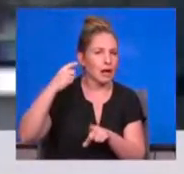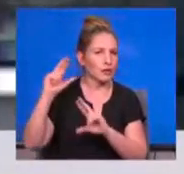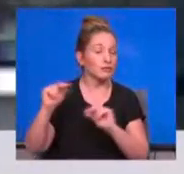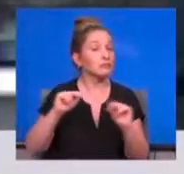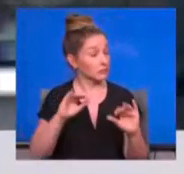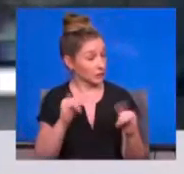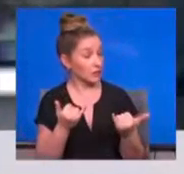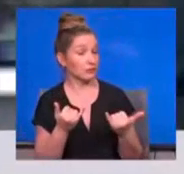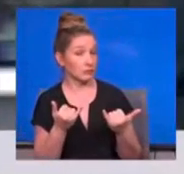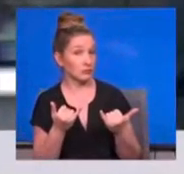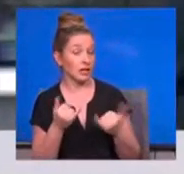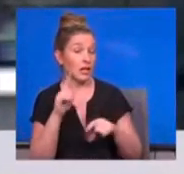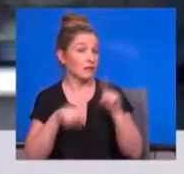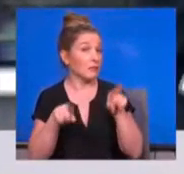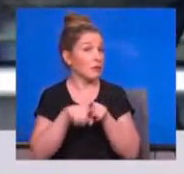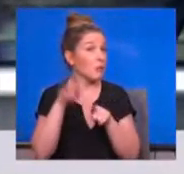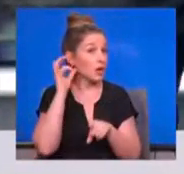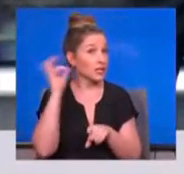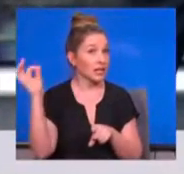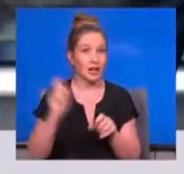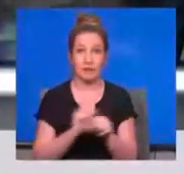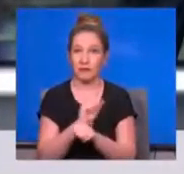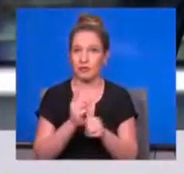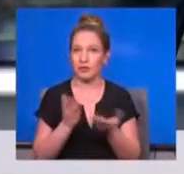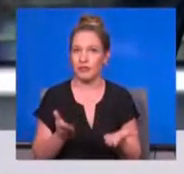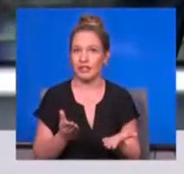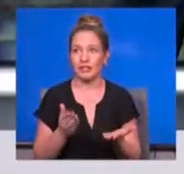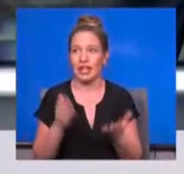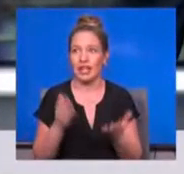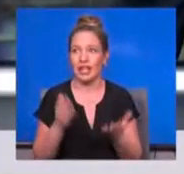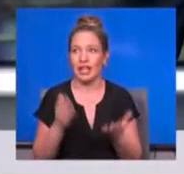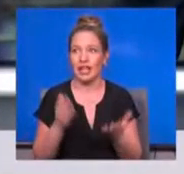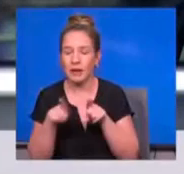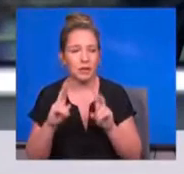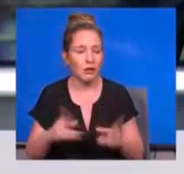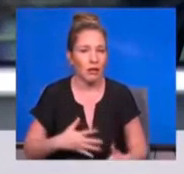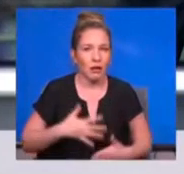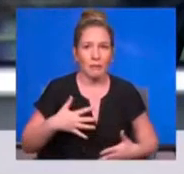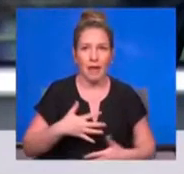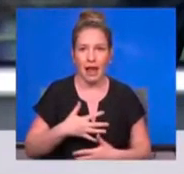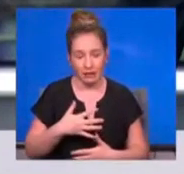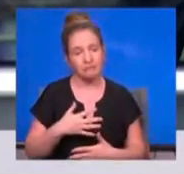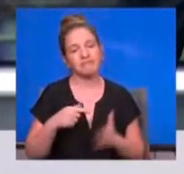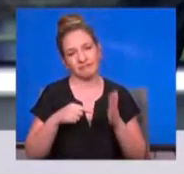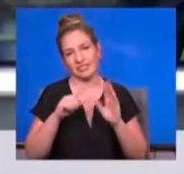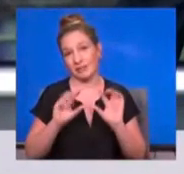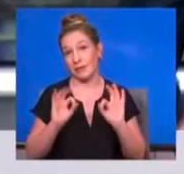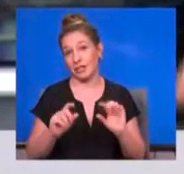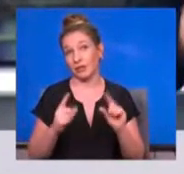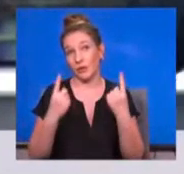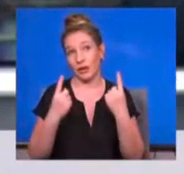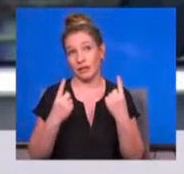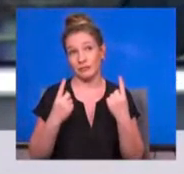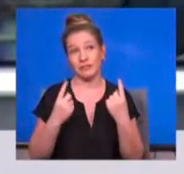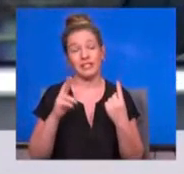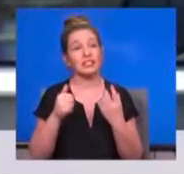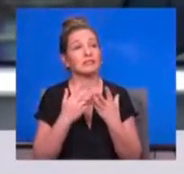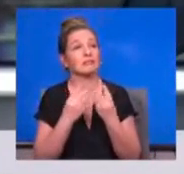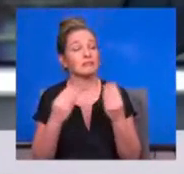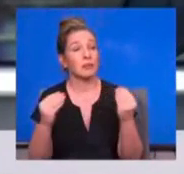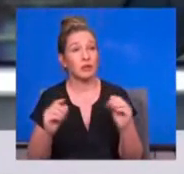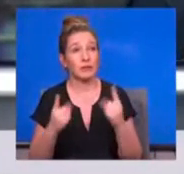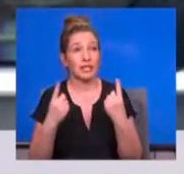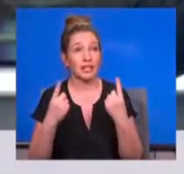אזעקה, ובתקופה הזו כל רעש שכזה באמת יכול לעורר בהלה, וזה אכן מה שקורה. יש עשרות מקרים של אופנוענים כאלה